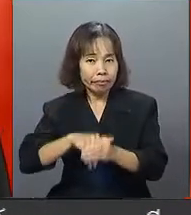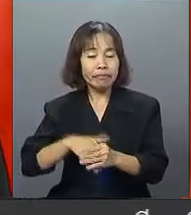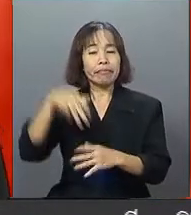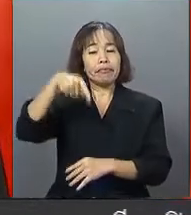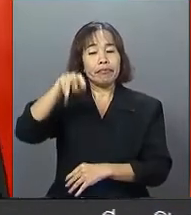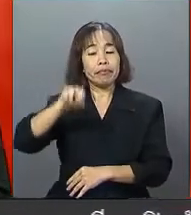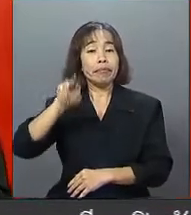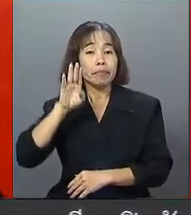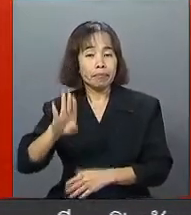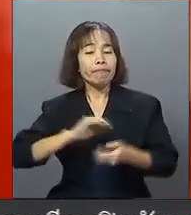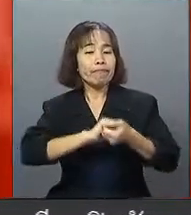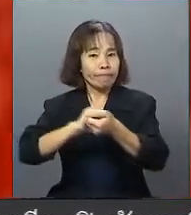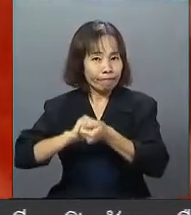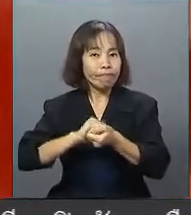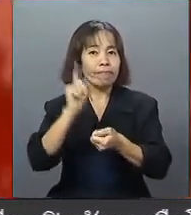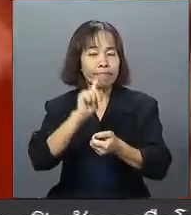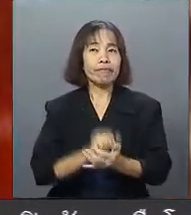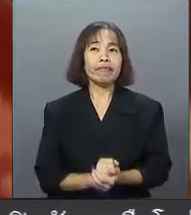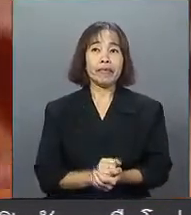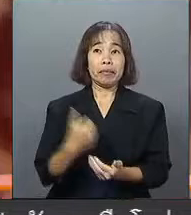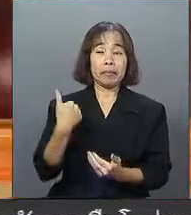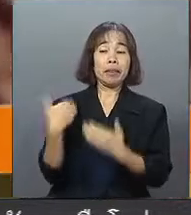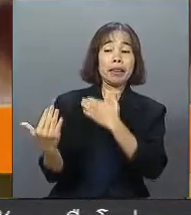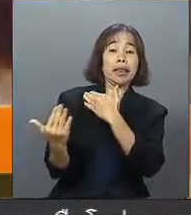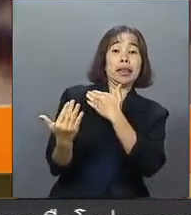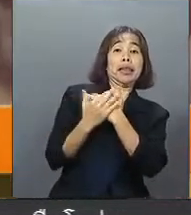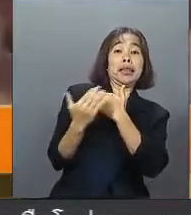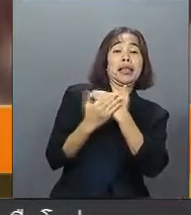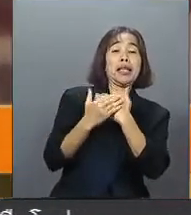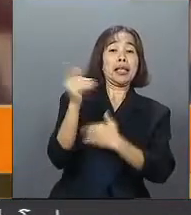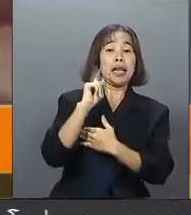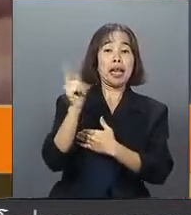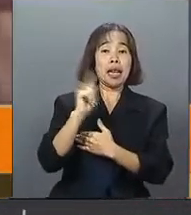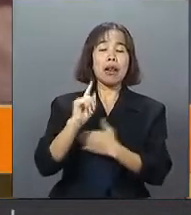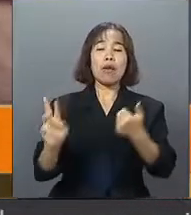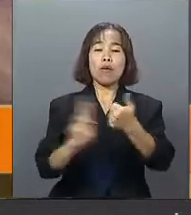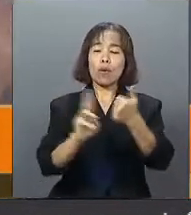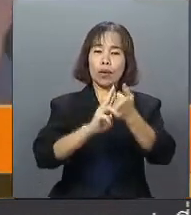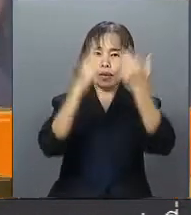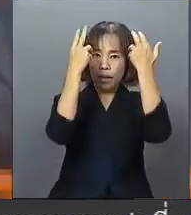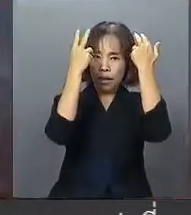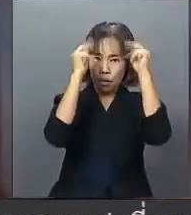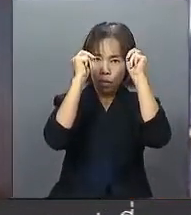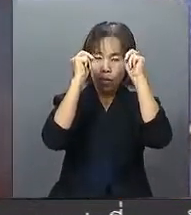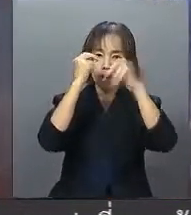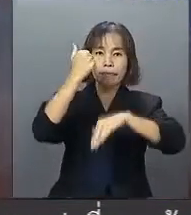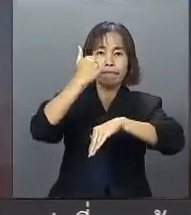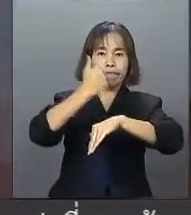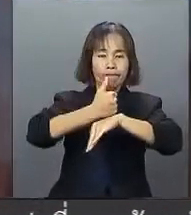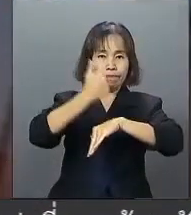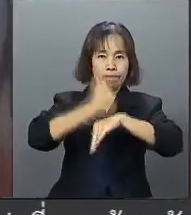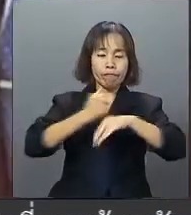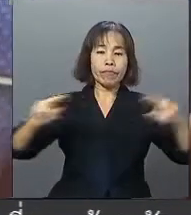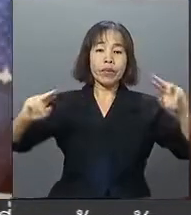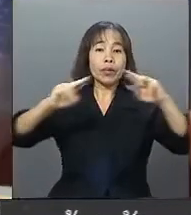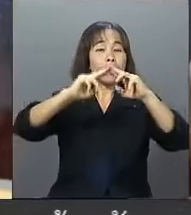การเลือกตั้งค่ะภายใต้ข้อกำชับของพลเอกประวิตรวงษ์สุวรรณรองนายกรัฐมนตรีและในฐานะรัฐมนตรีว่าการ